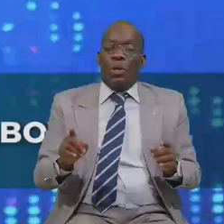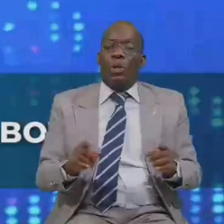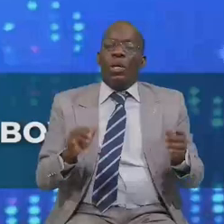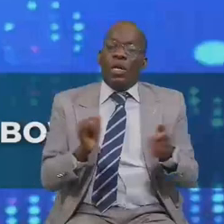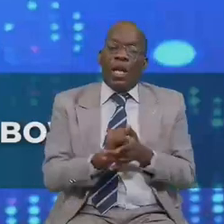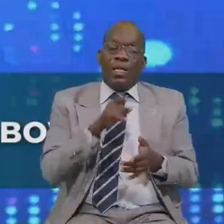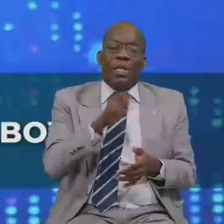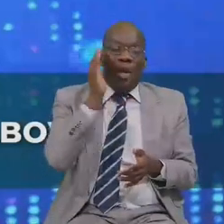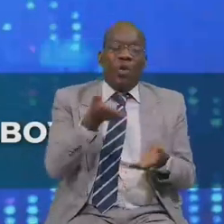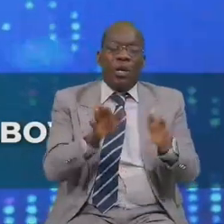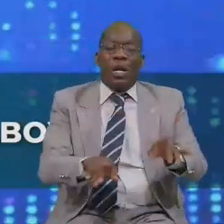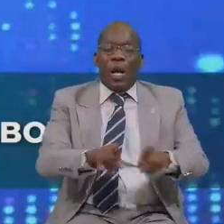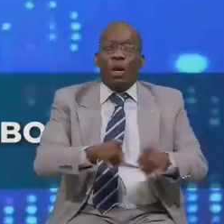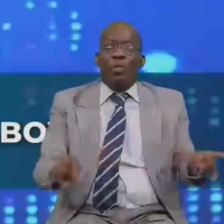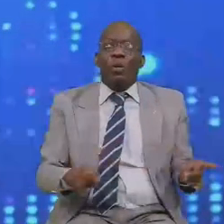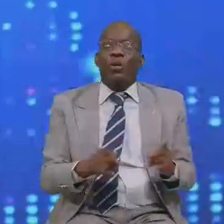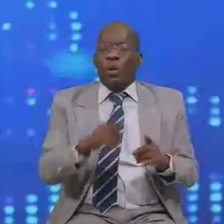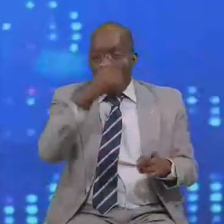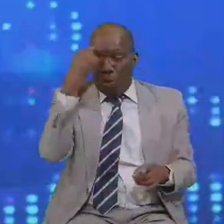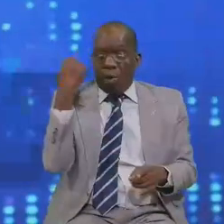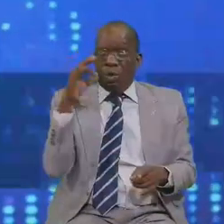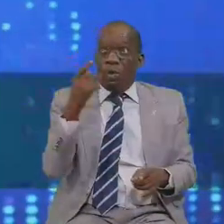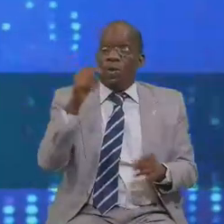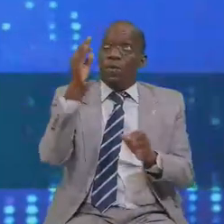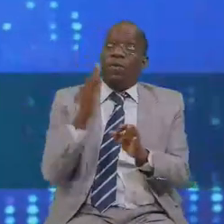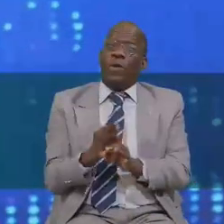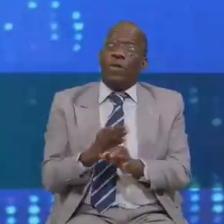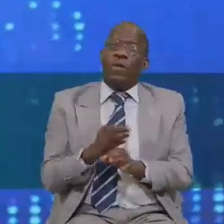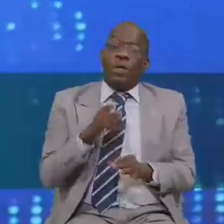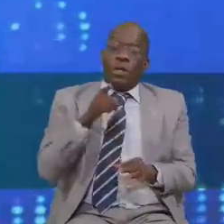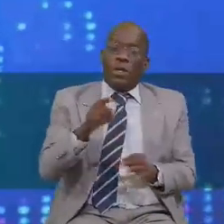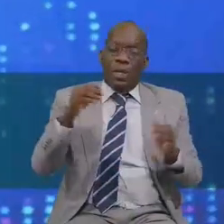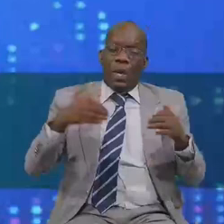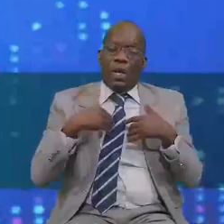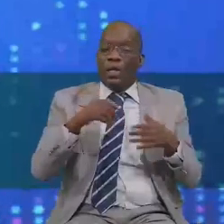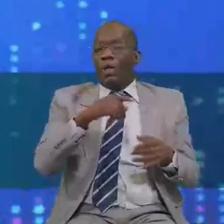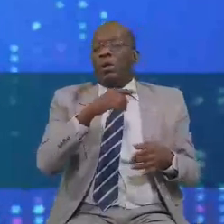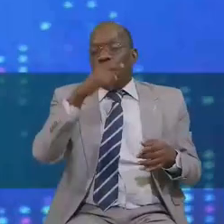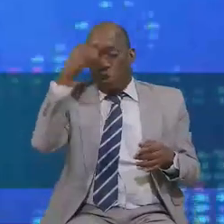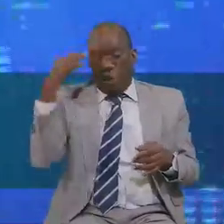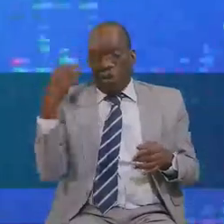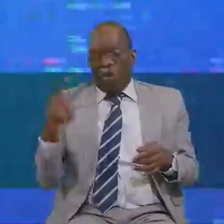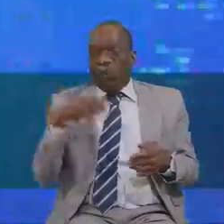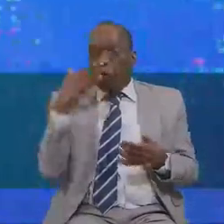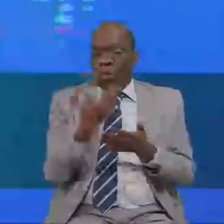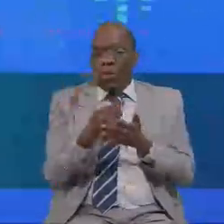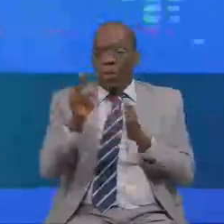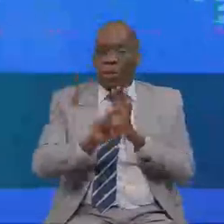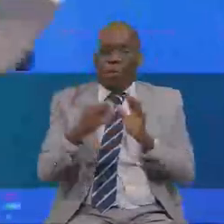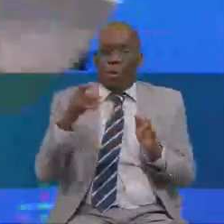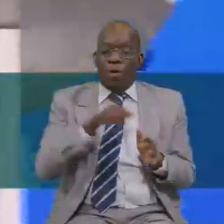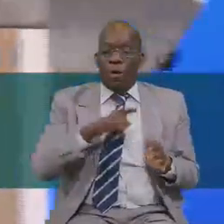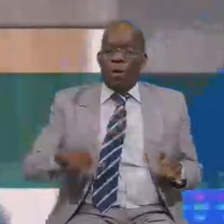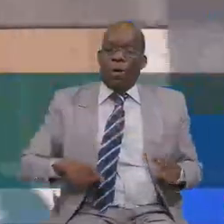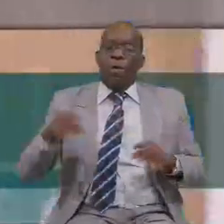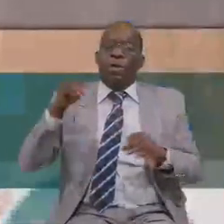à cause de la foi qu'il avait, à cause de la bonté de Dieu dans sa vie, il a